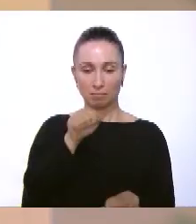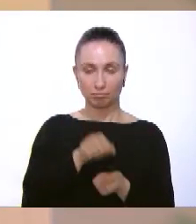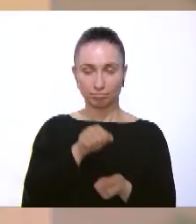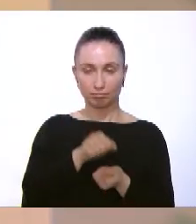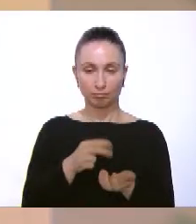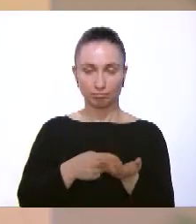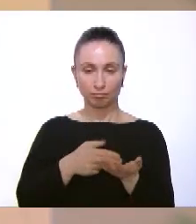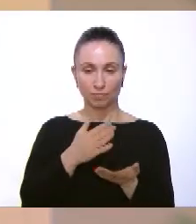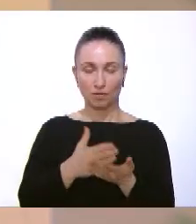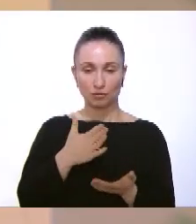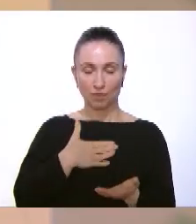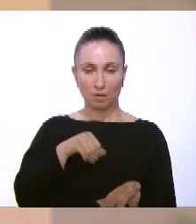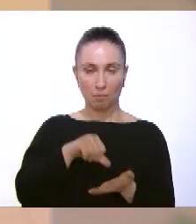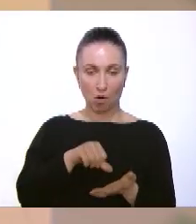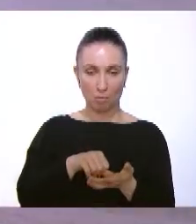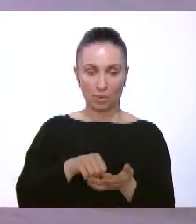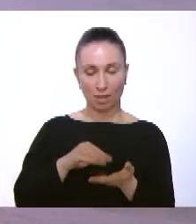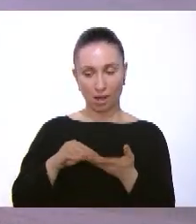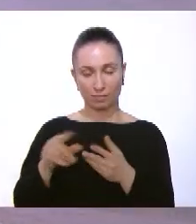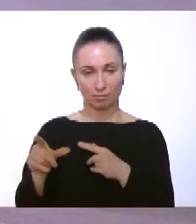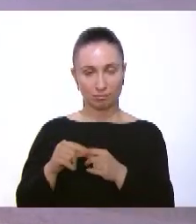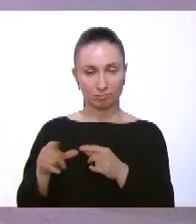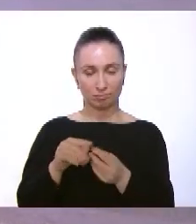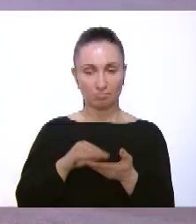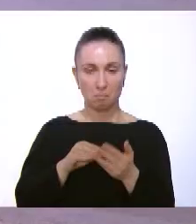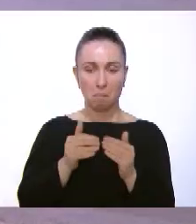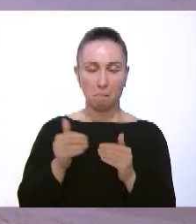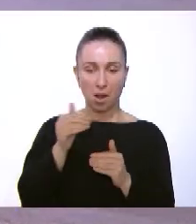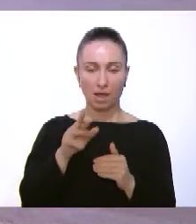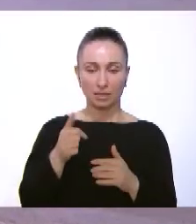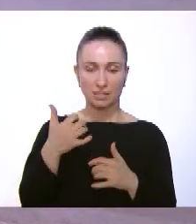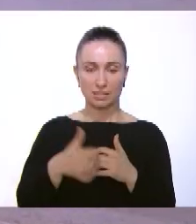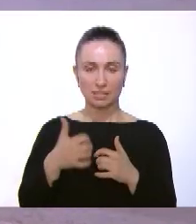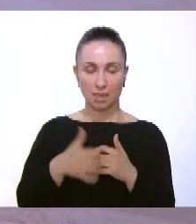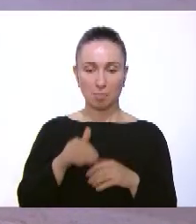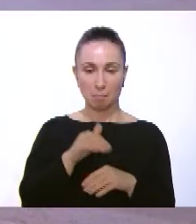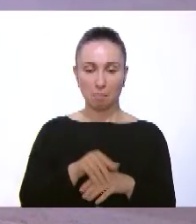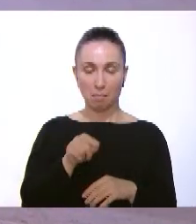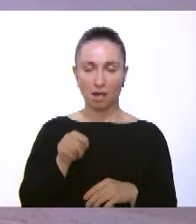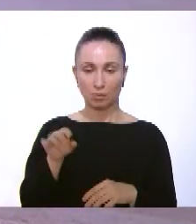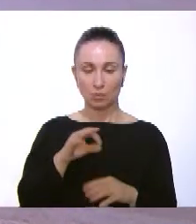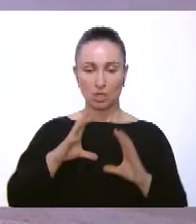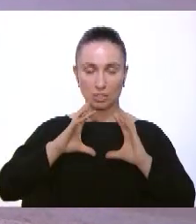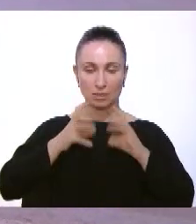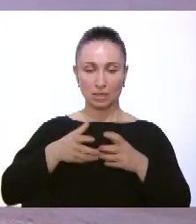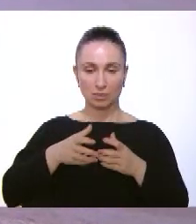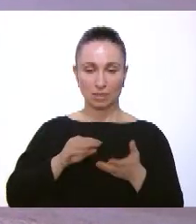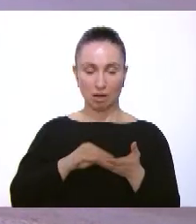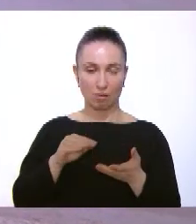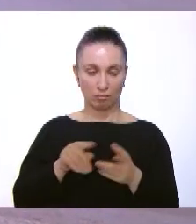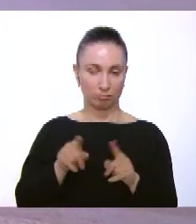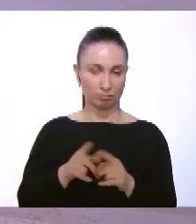გვაქვს ჩვენი მონაწილეობით და თანაავტორობით მაღალი და საშუალო იმპაქტ ფაქტორის მქონე საერთაშორისო